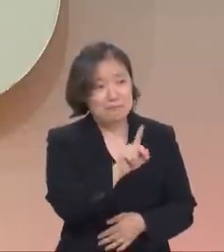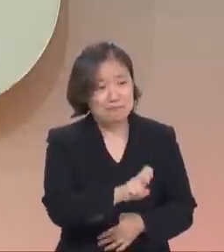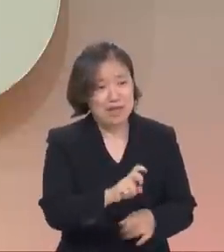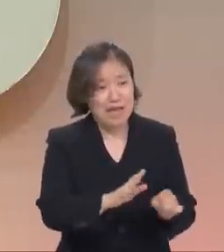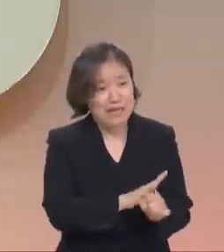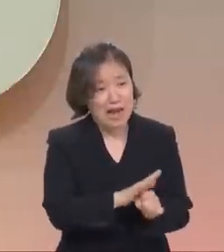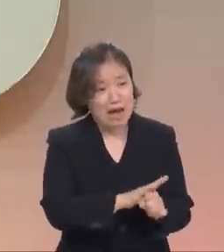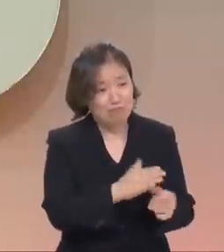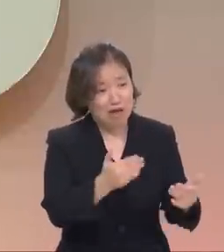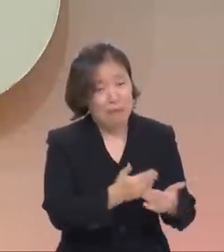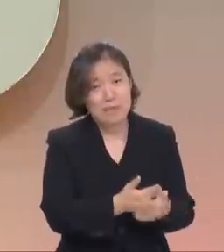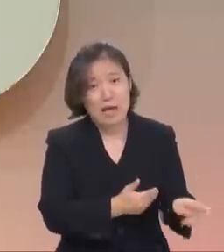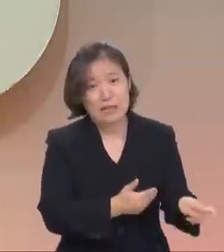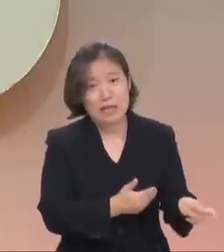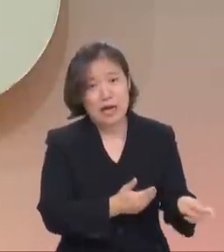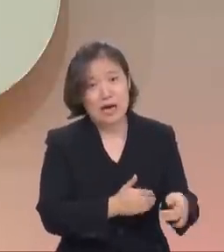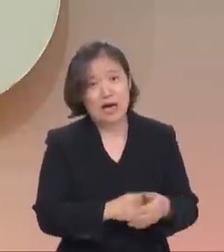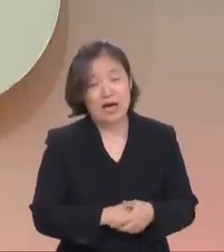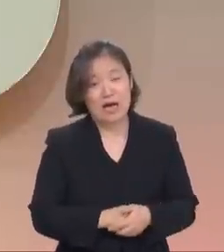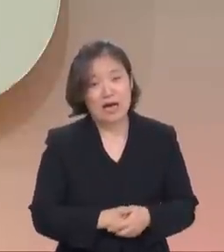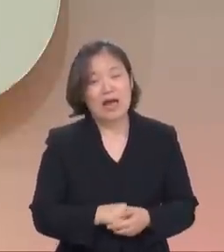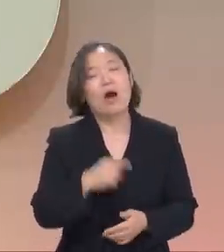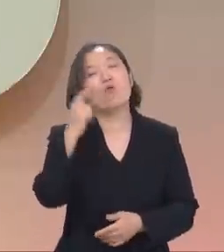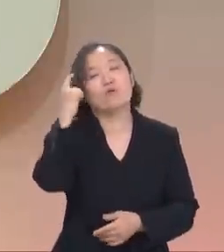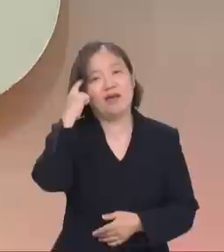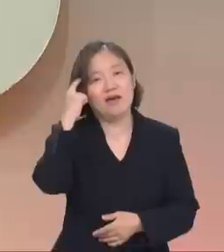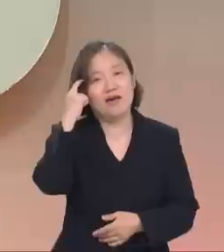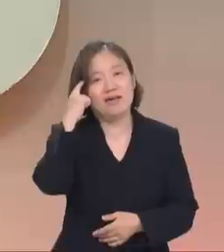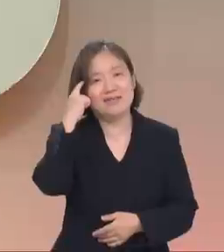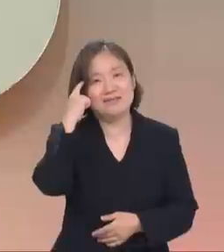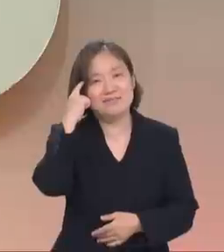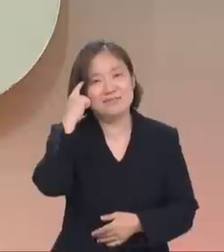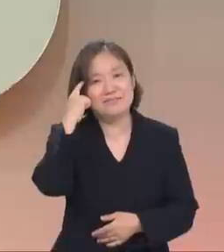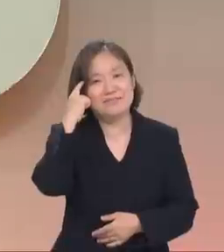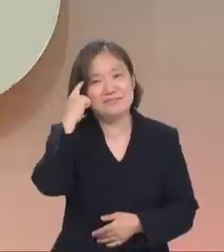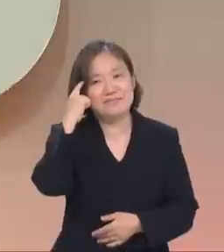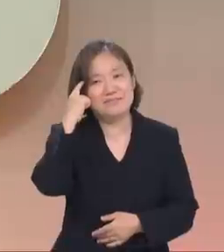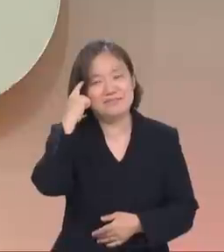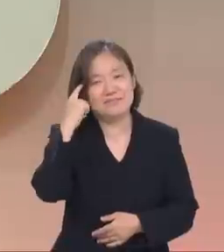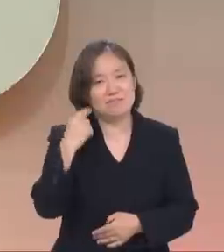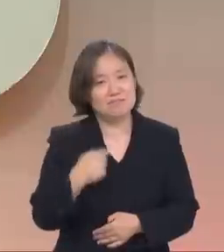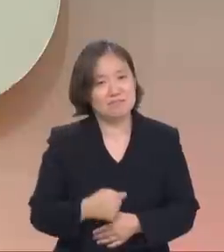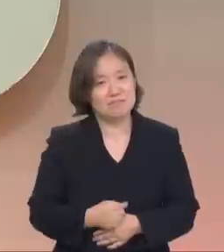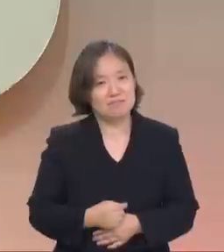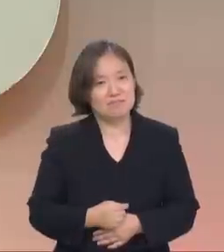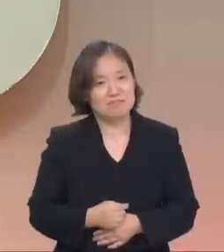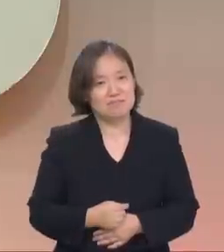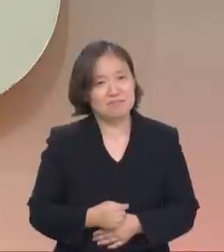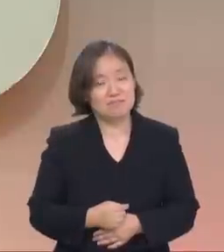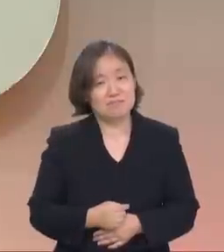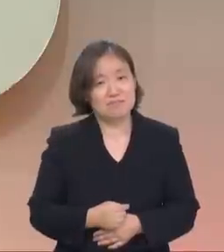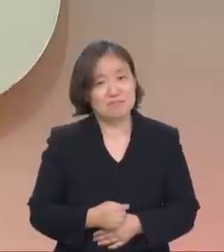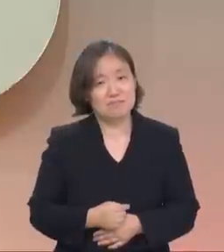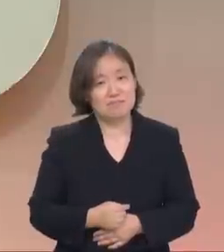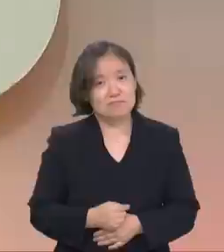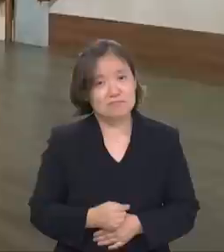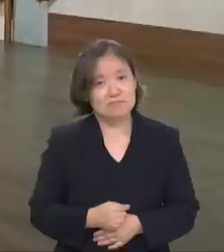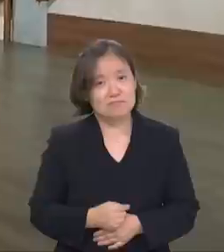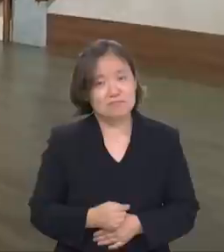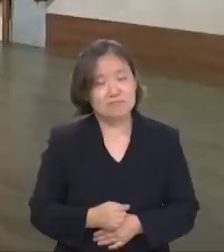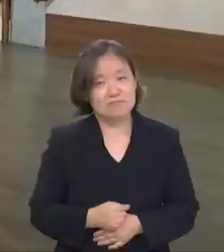감싸 앉겠다 라고 그런 마음으로 어떻게 쉽게 일으킬 수가 있을까요